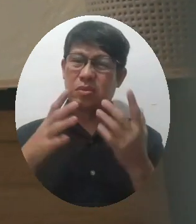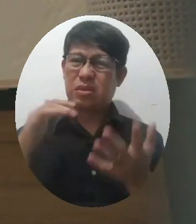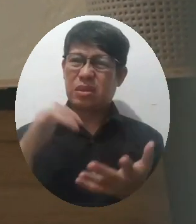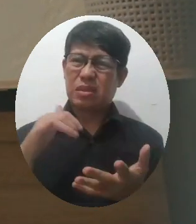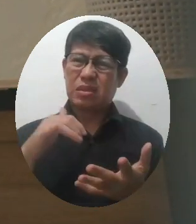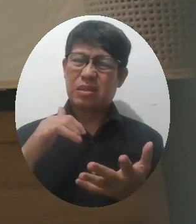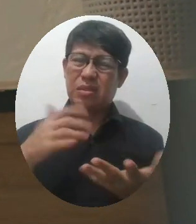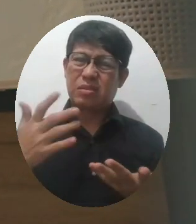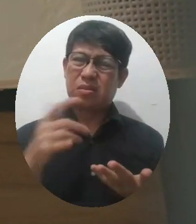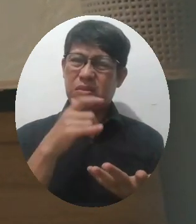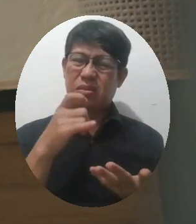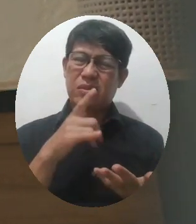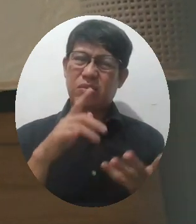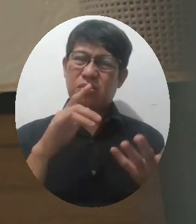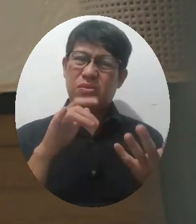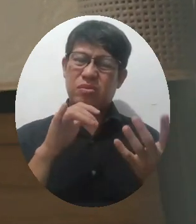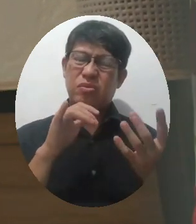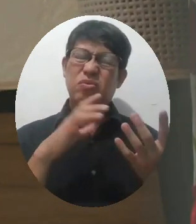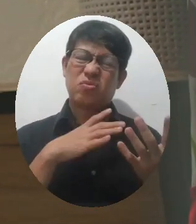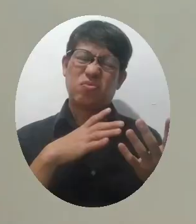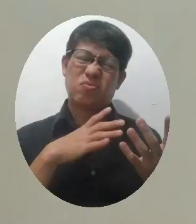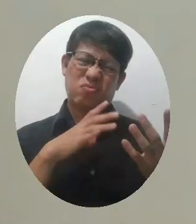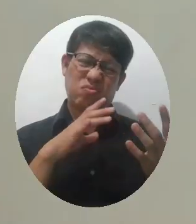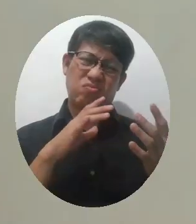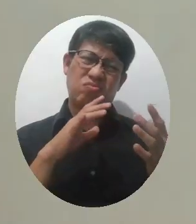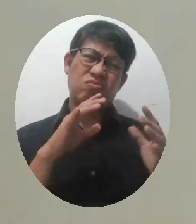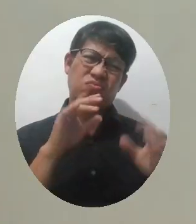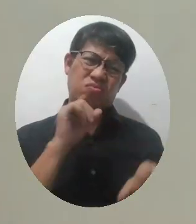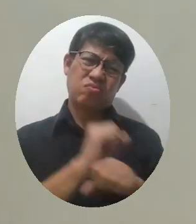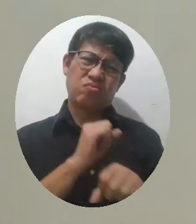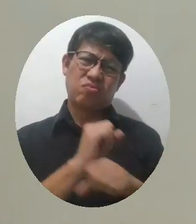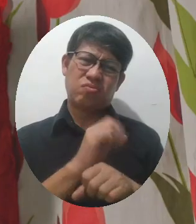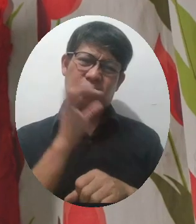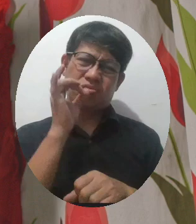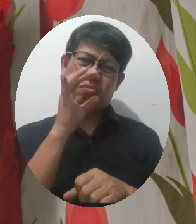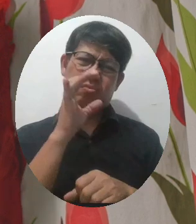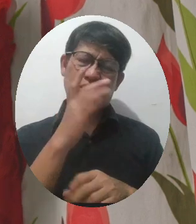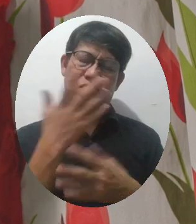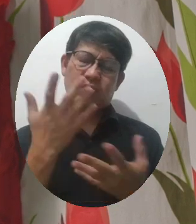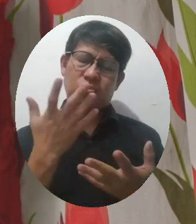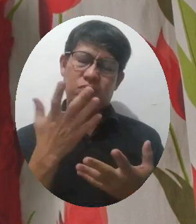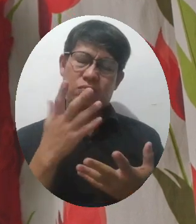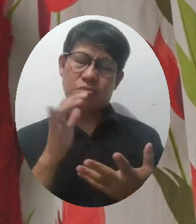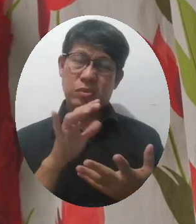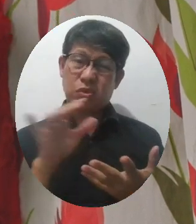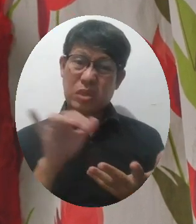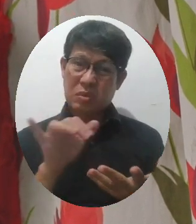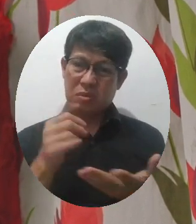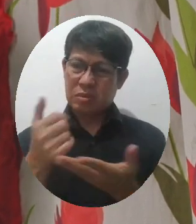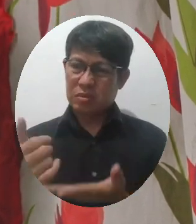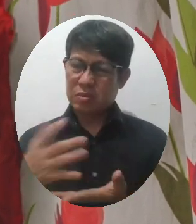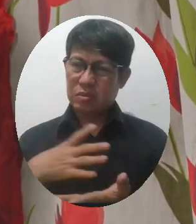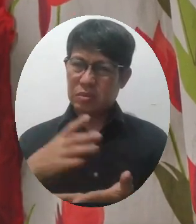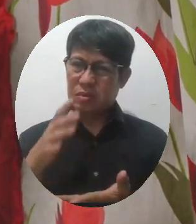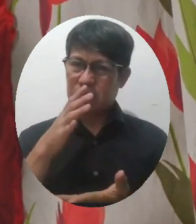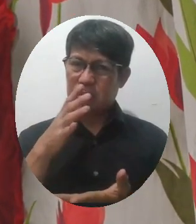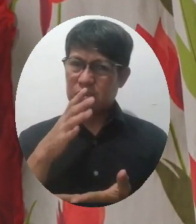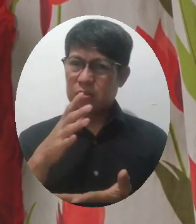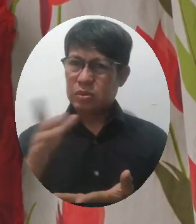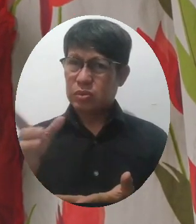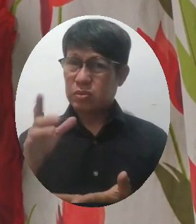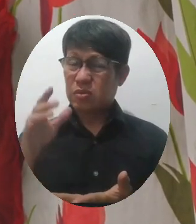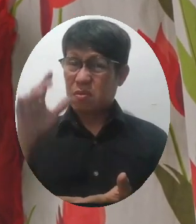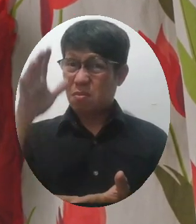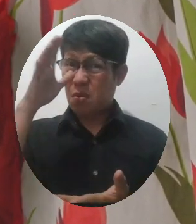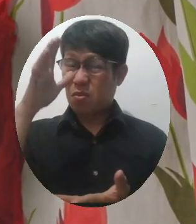Kaya parang nahiya na rin ako mag-aral. Kaya nasanay na lang na pumamasukan ng katulong. Po. Kasi tumutulong rin ako sa nanay ko.